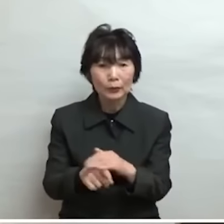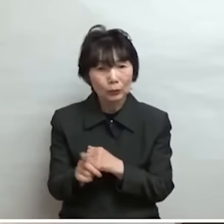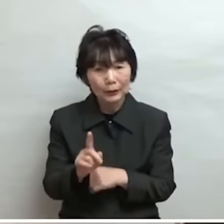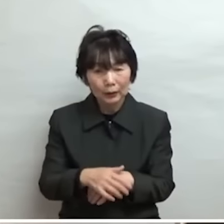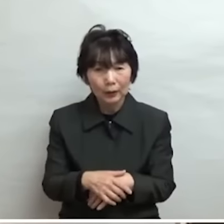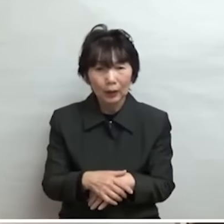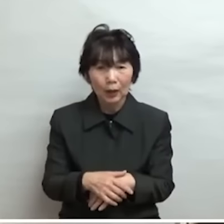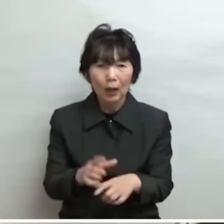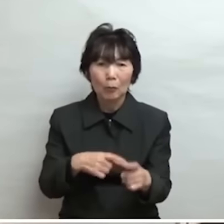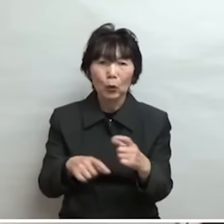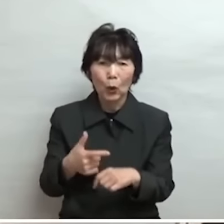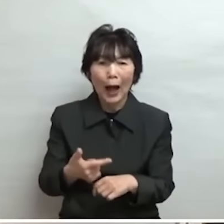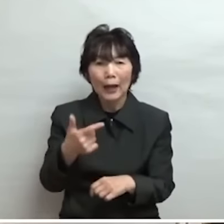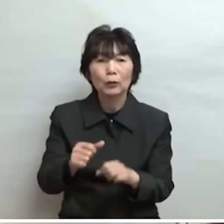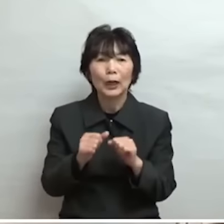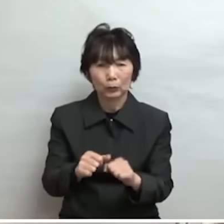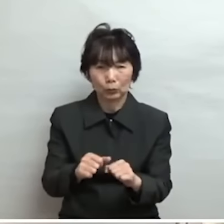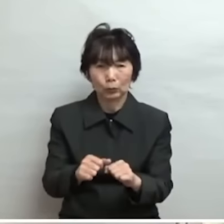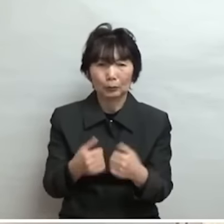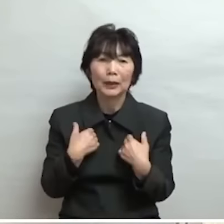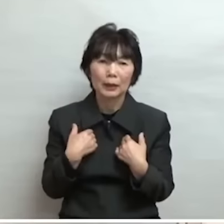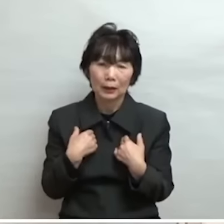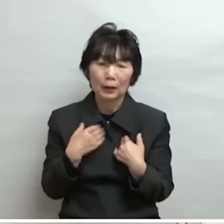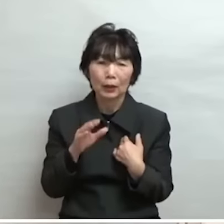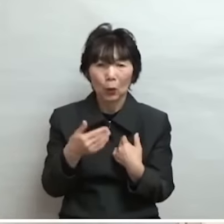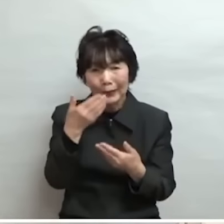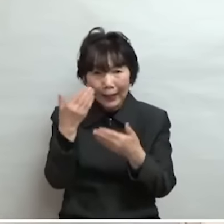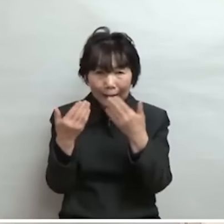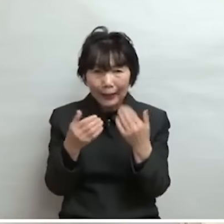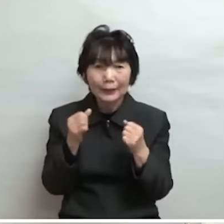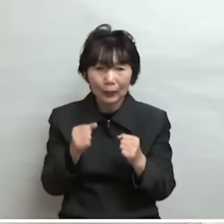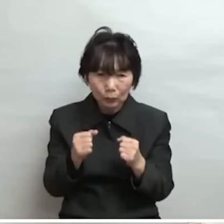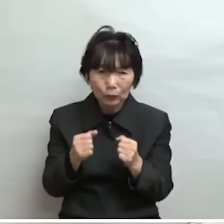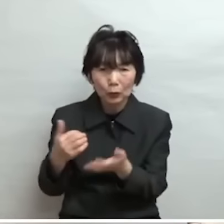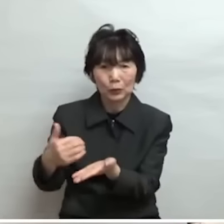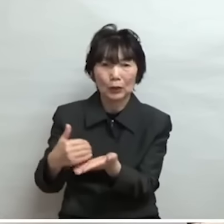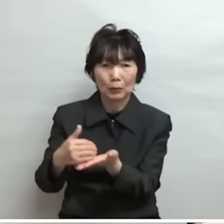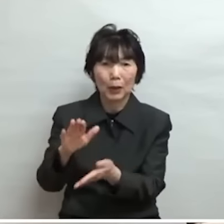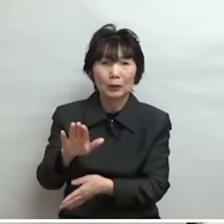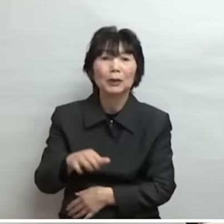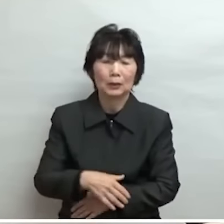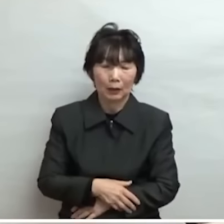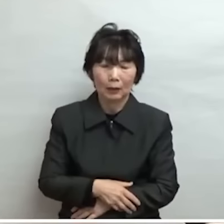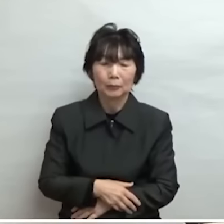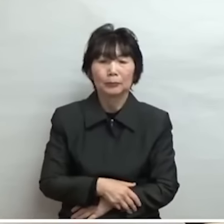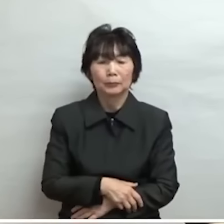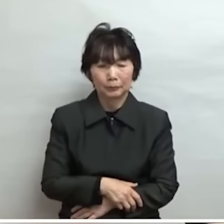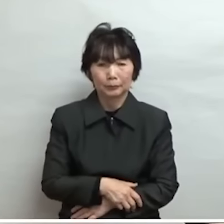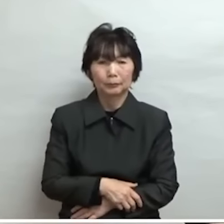早くやるところをこう丁寧にするということで少し遅らせたという話だったんですけど、はいはい、